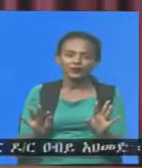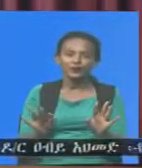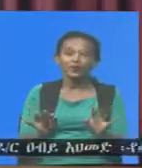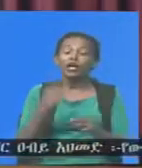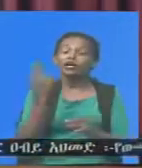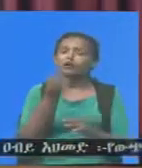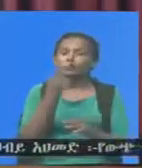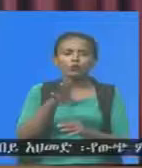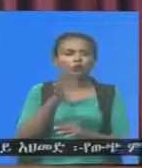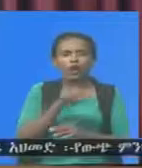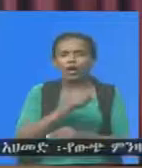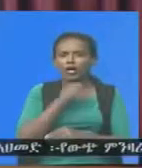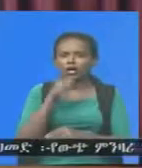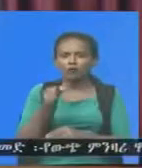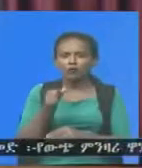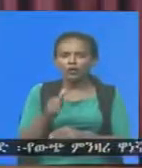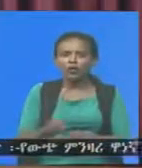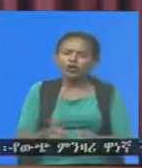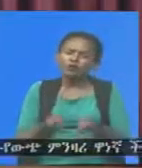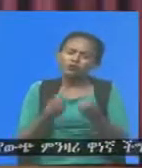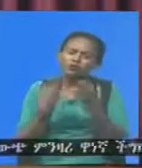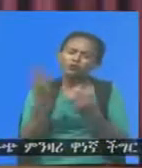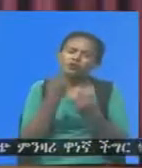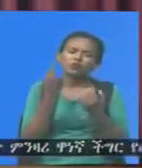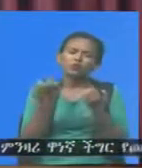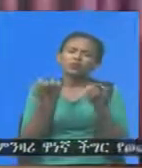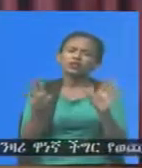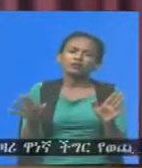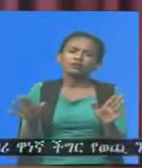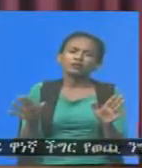ጥቅምም አላገኘም፣ እንብዛም ጥቅምም አይፈልግም።